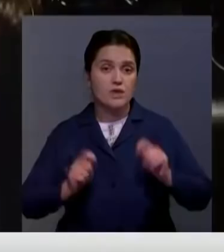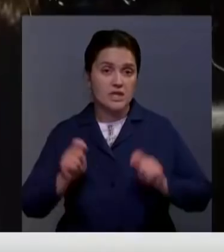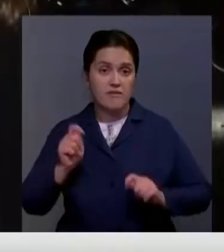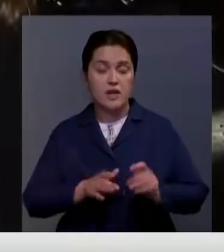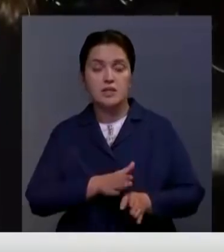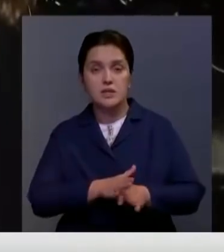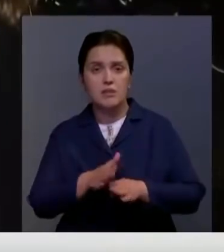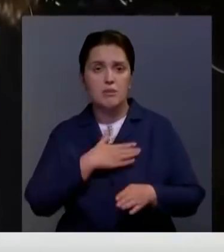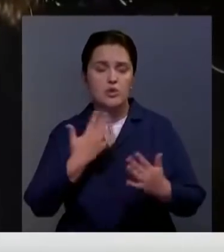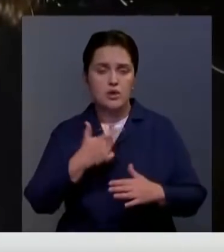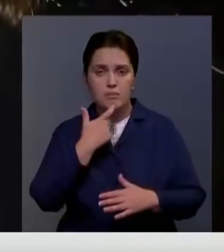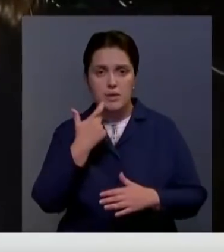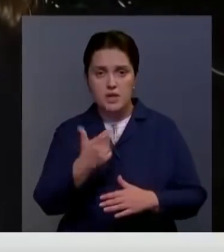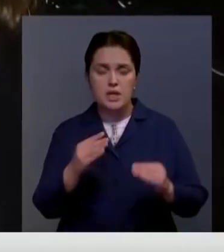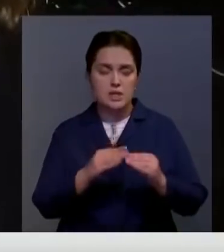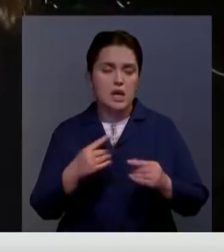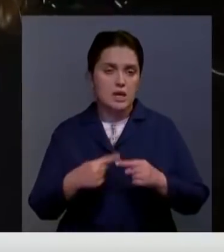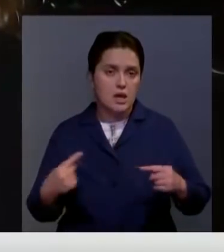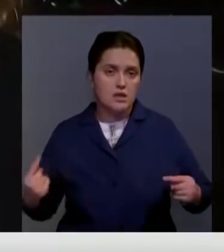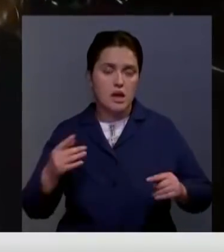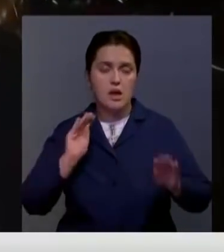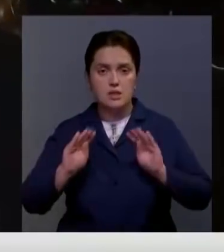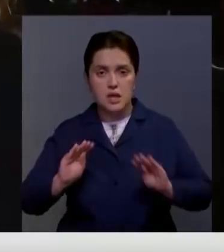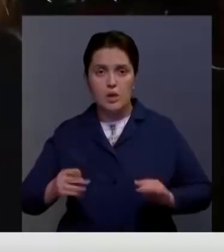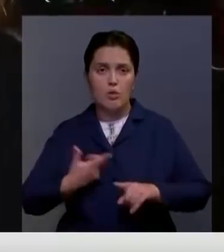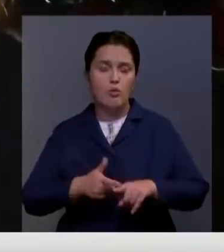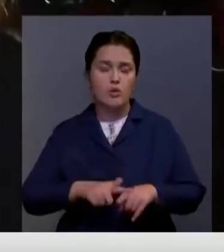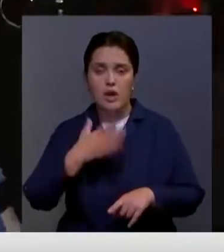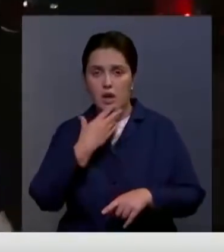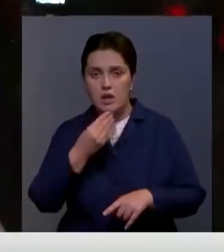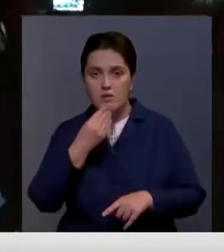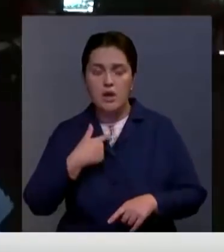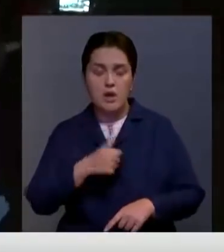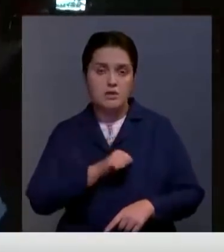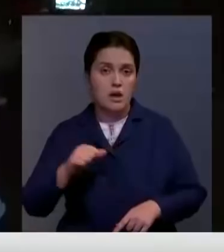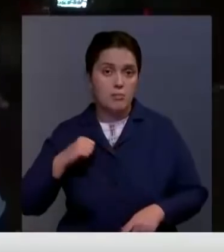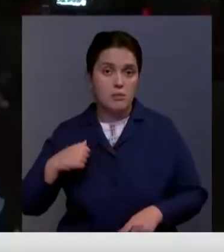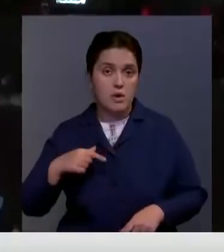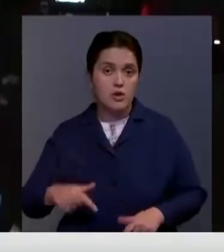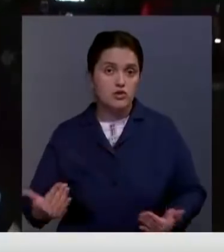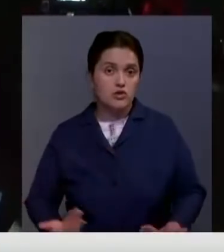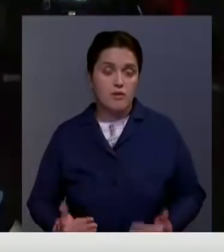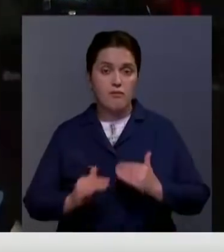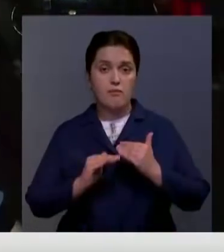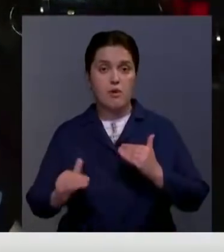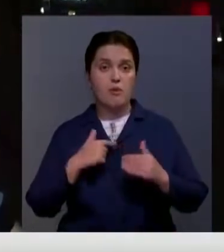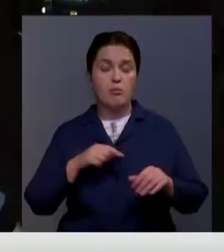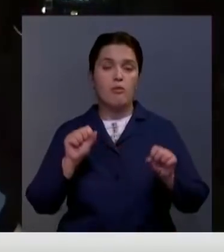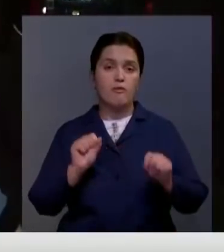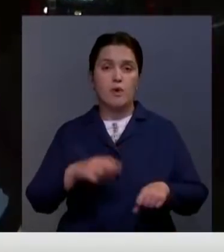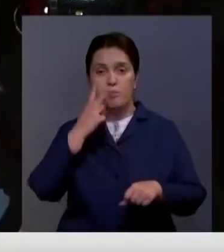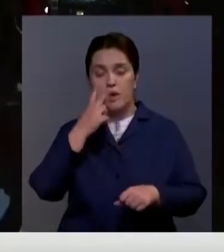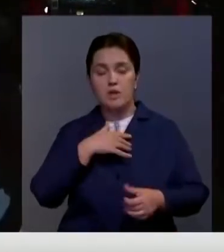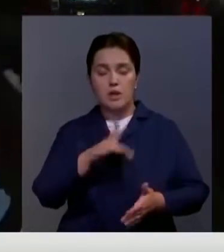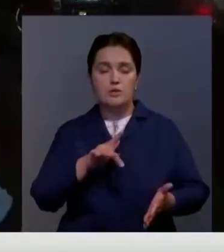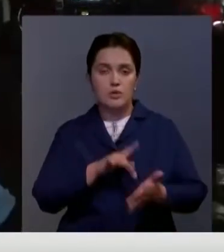состоялся. Мы уже посмотрели более 10 разных инсталляций. Очень красиво. Я сама берлинка. Для нас это возможность посмотреть на наш город